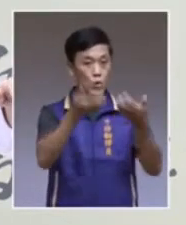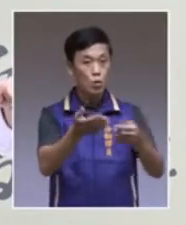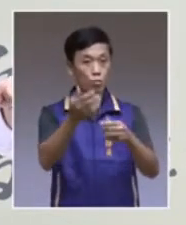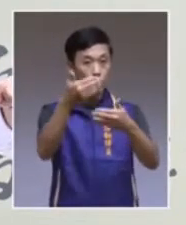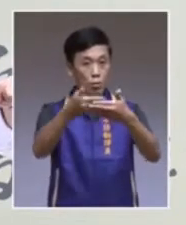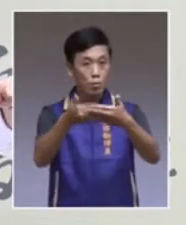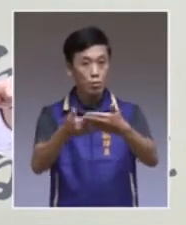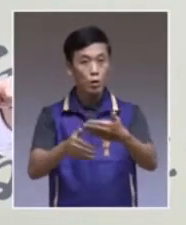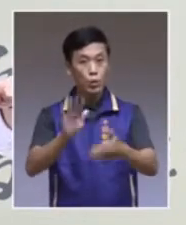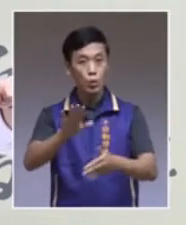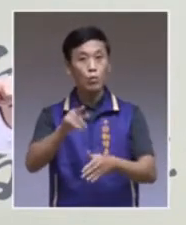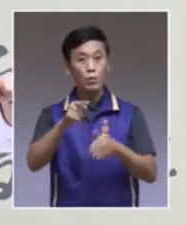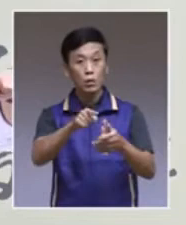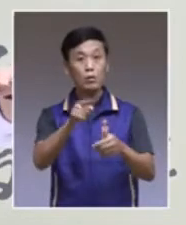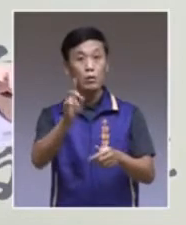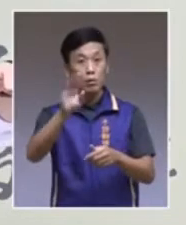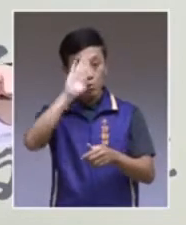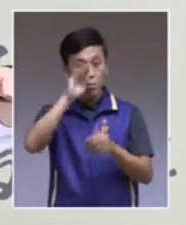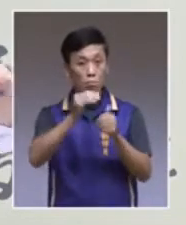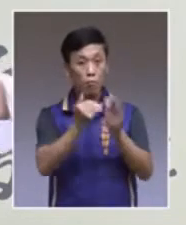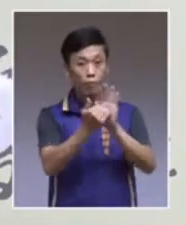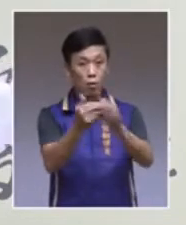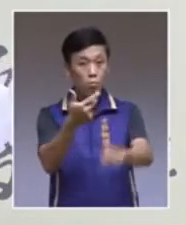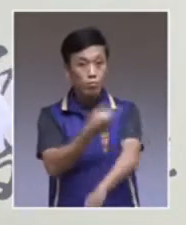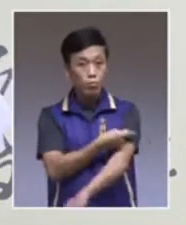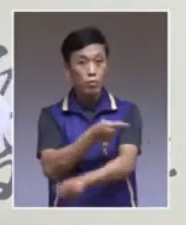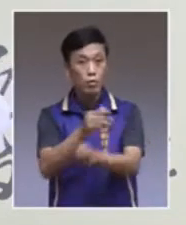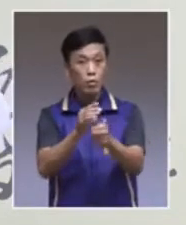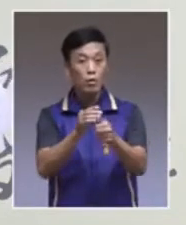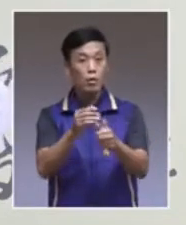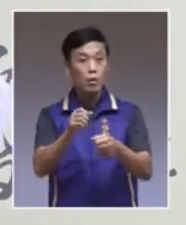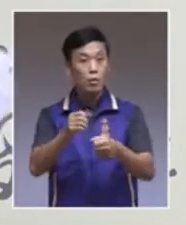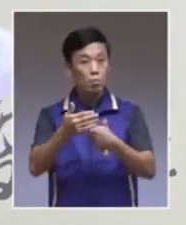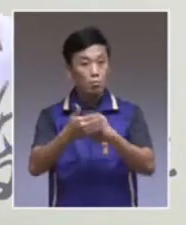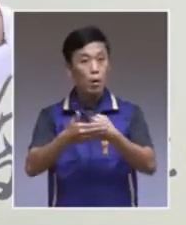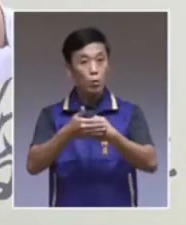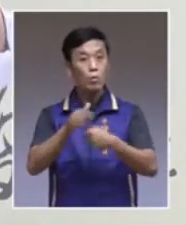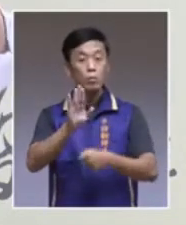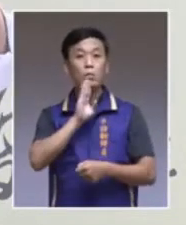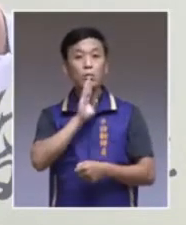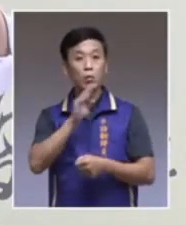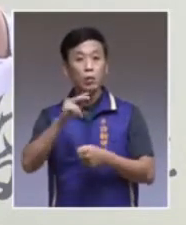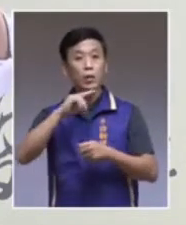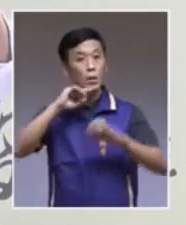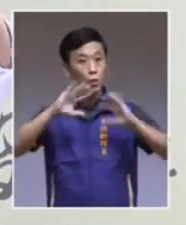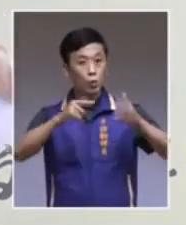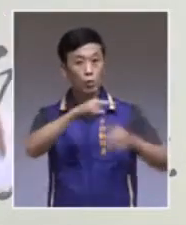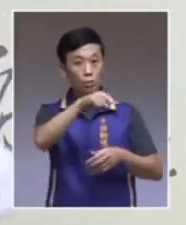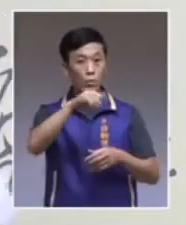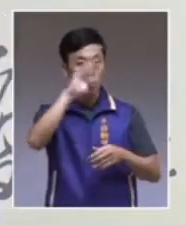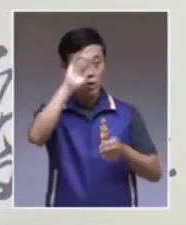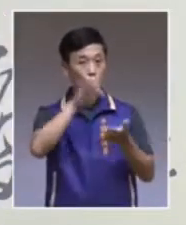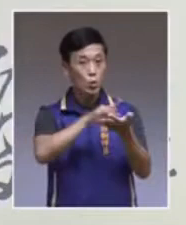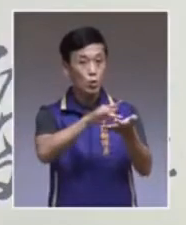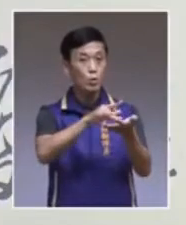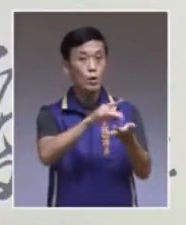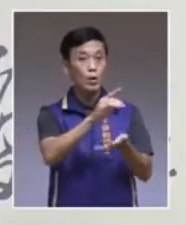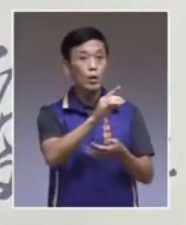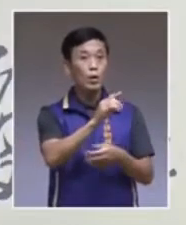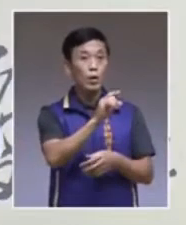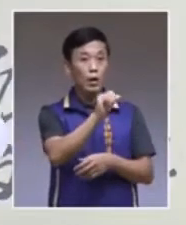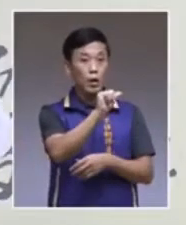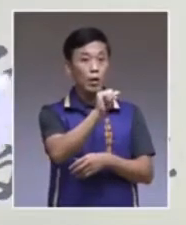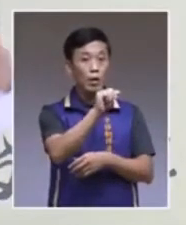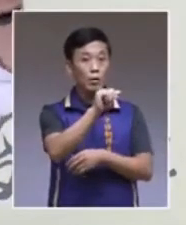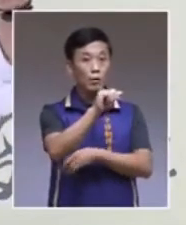苗 的效果。但是因为英国后来有一个 Delta 的变种病毒株的流行，所以让